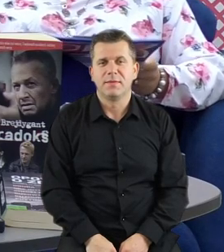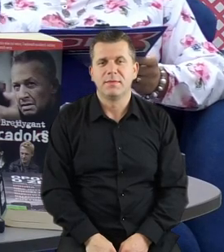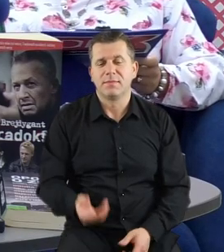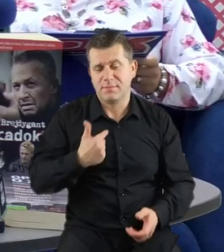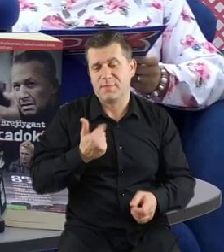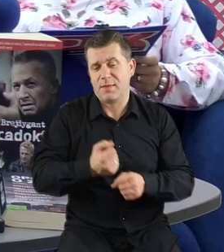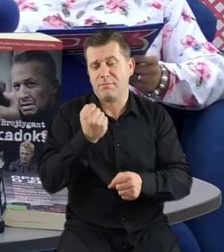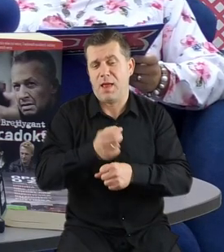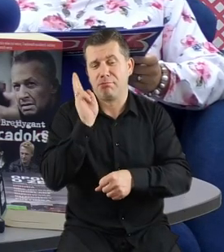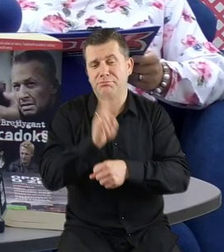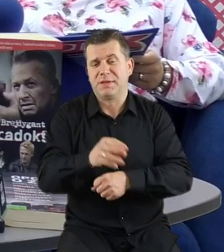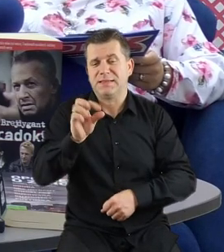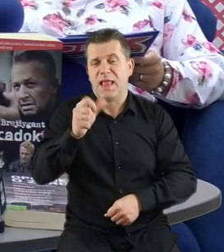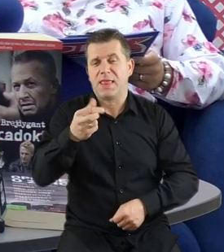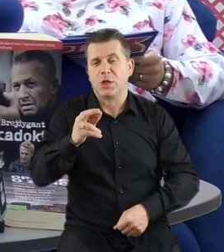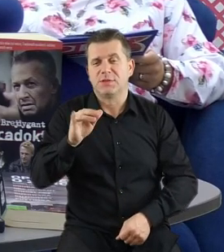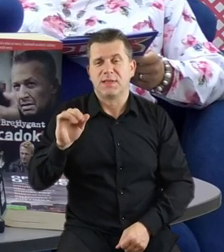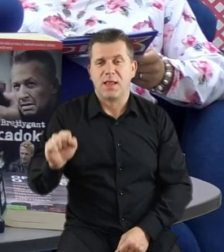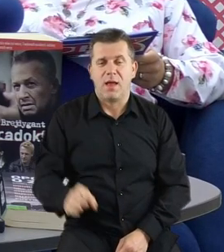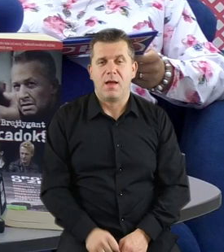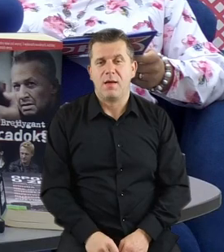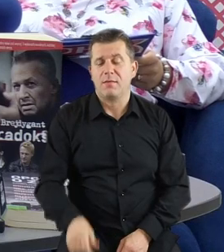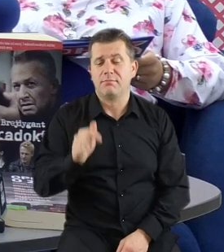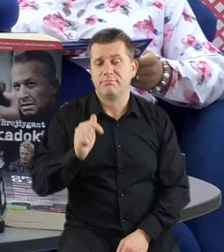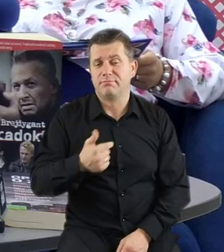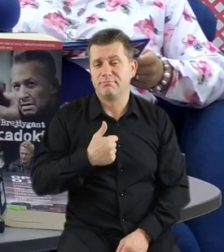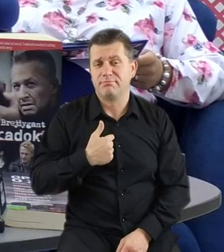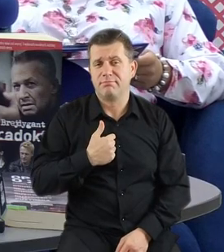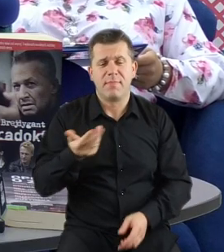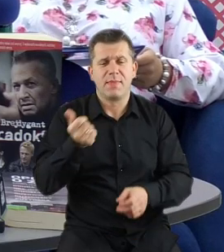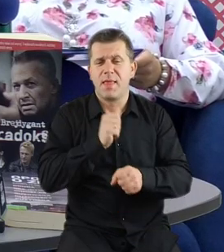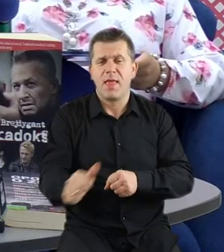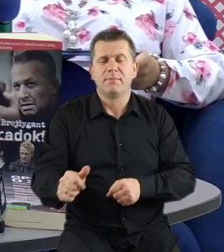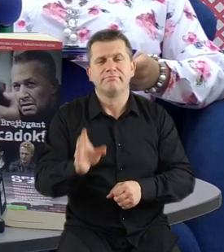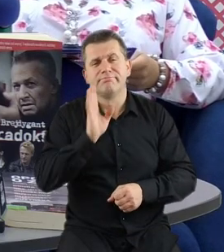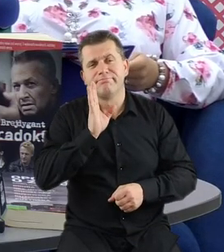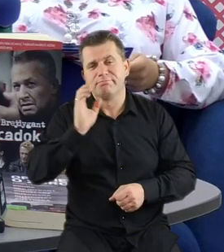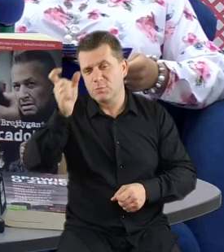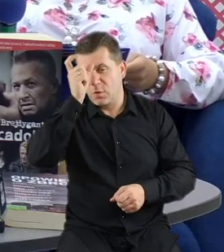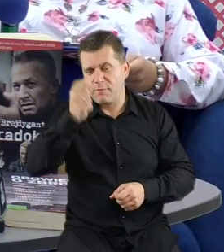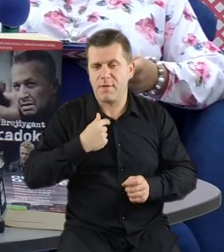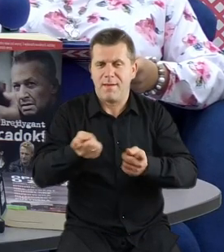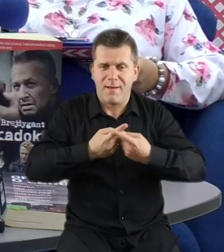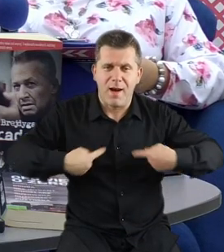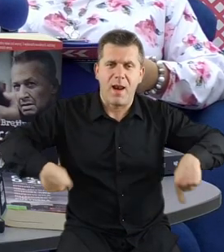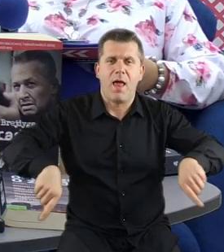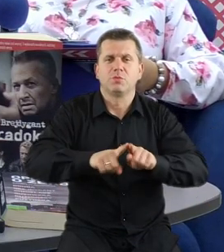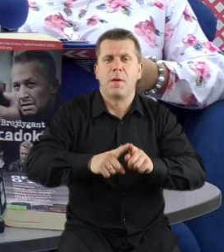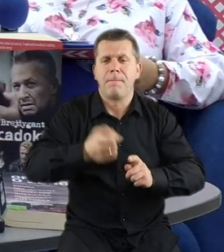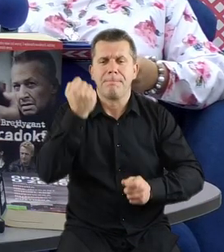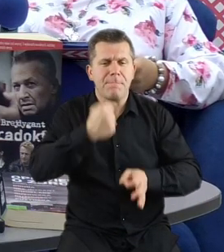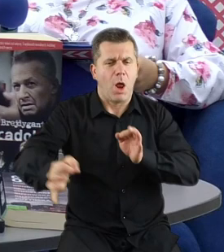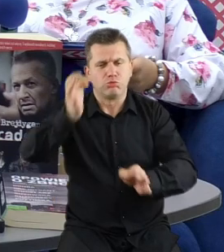Zostałem scenarzystą, no później. U mnie, ja nie jestem typem człowieka, który realizuje jakoś